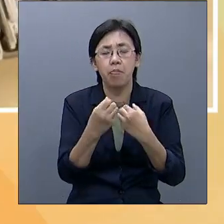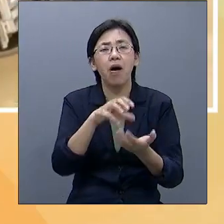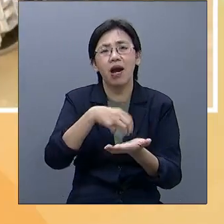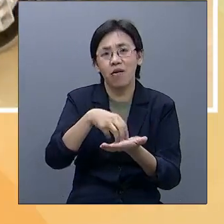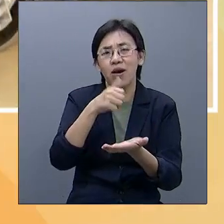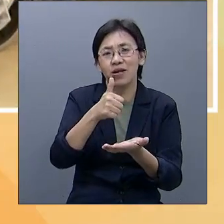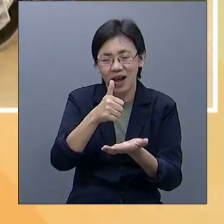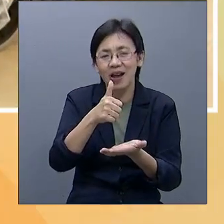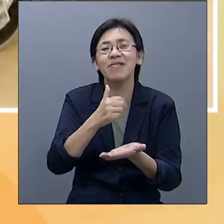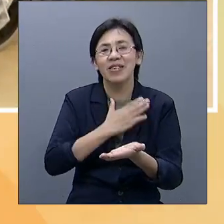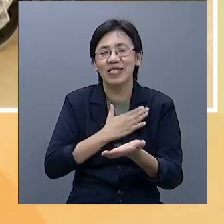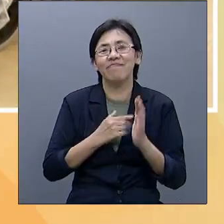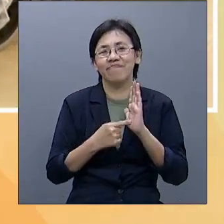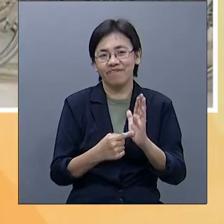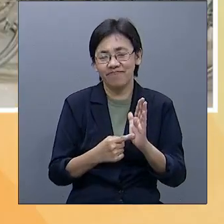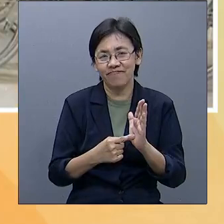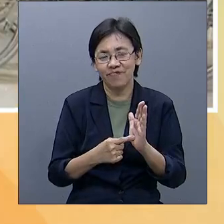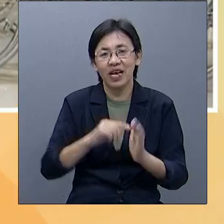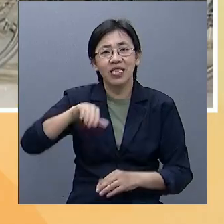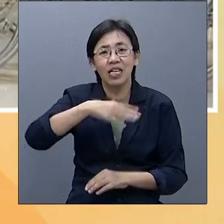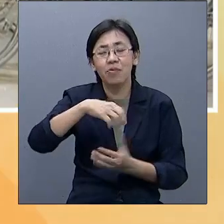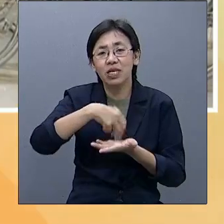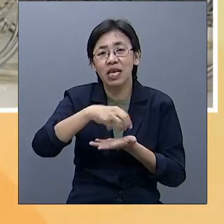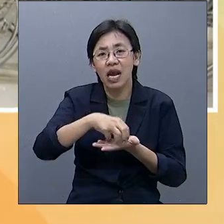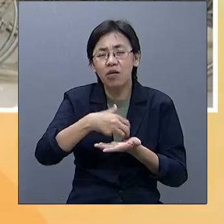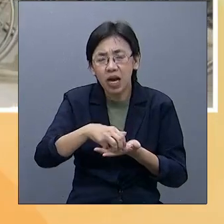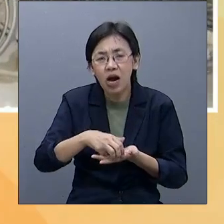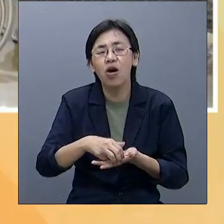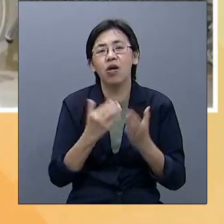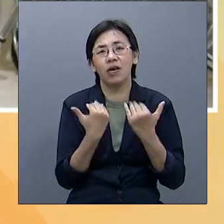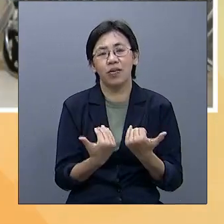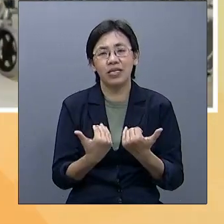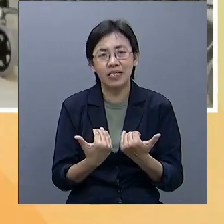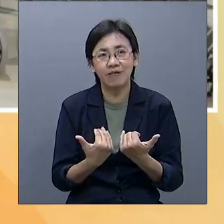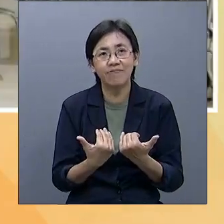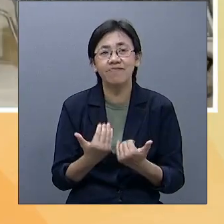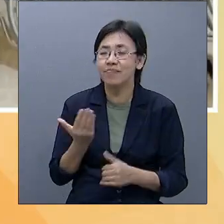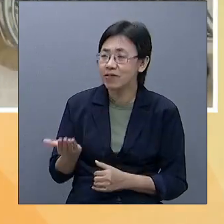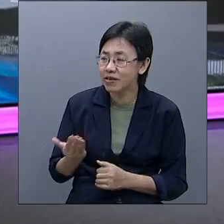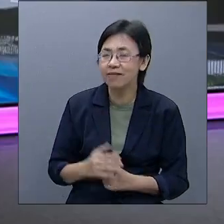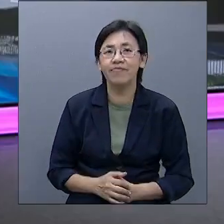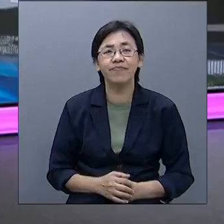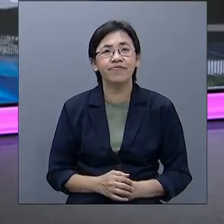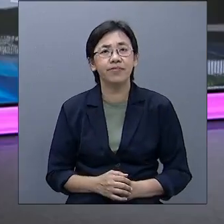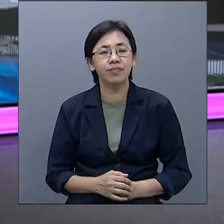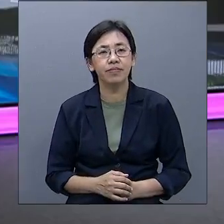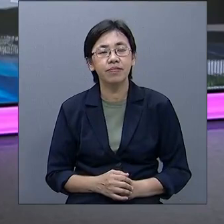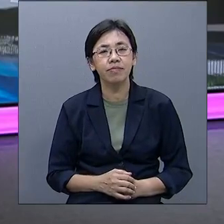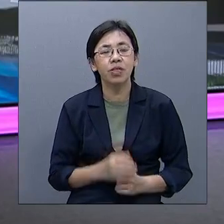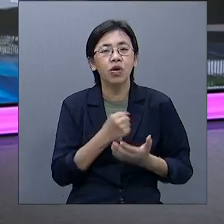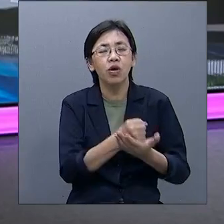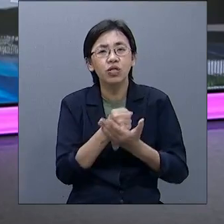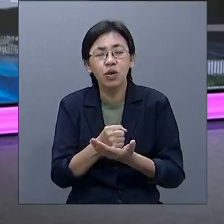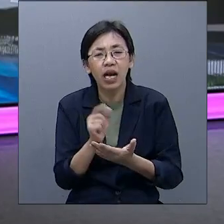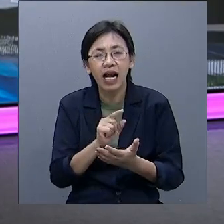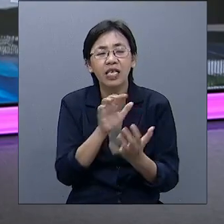ร้องทุกข์ลงป้ายนี้ค่ะและทั้งหมดนี้ก็คือร้องทุกข์ลงป้ายนี้ในวันนี้ค่ะพี่ต๊อบพี่วิขา คร บถ้วนเลยนะคะทั้งช่วยเหลือจับจระเ